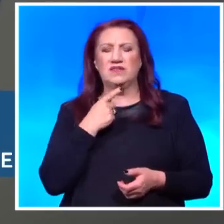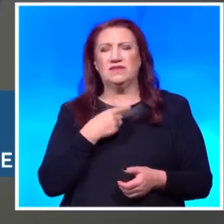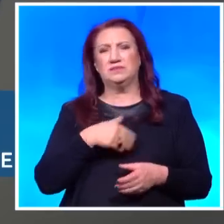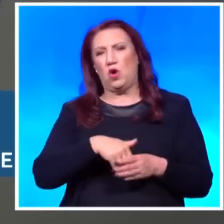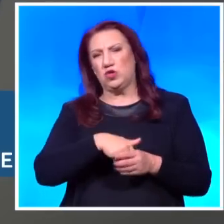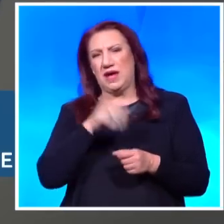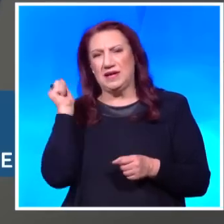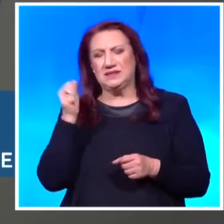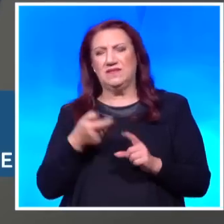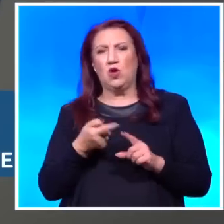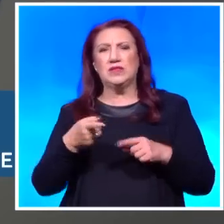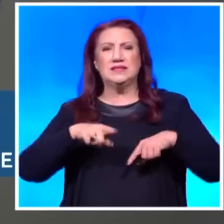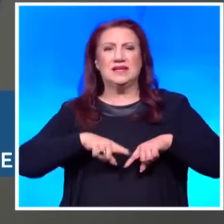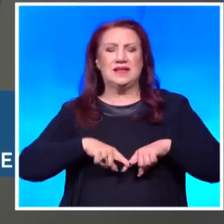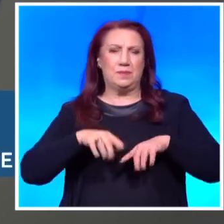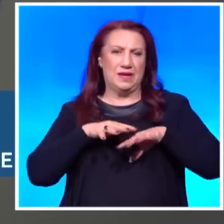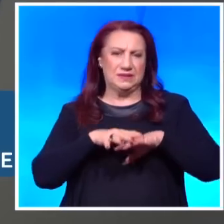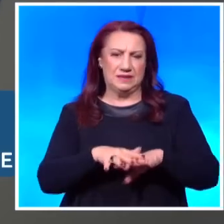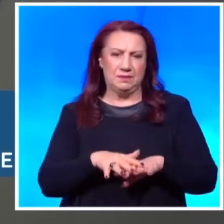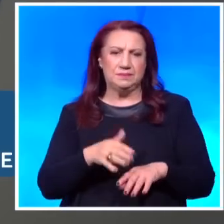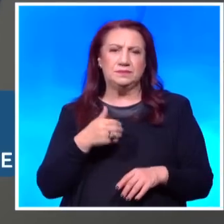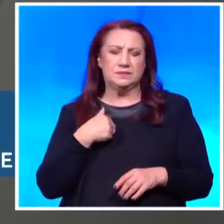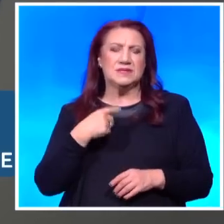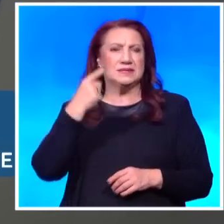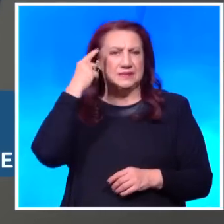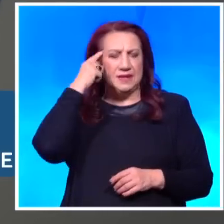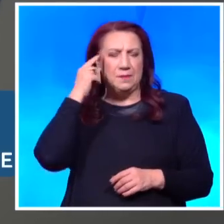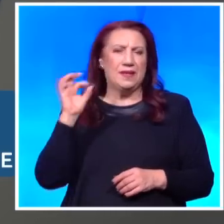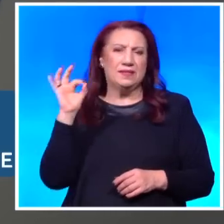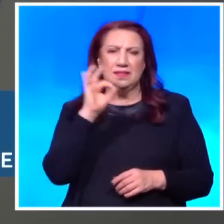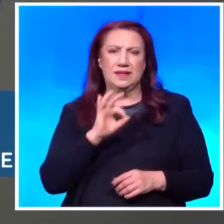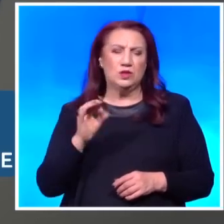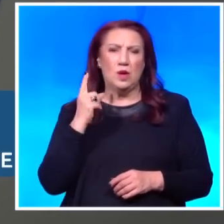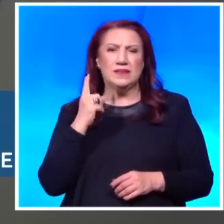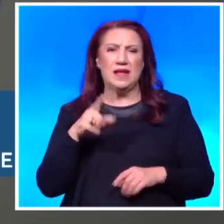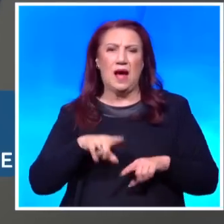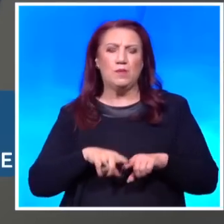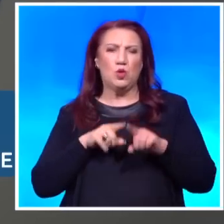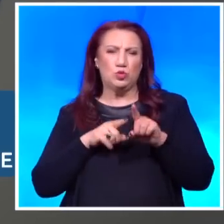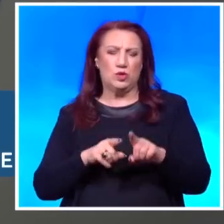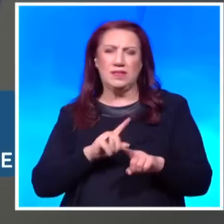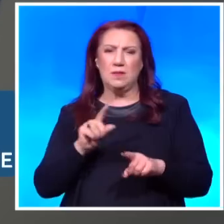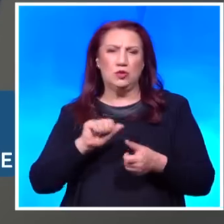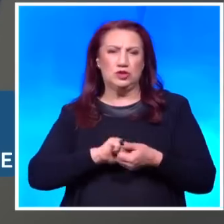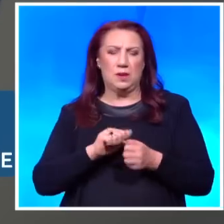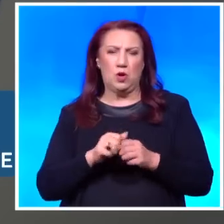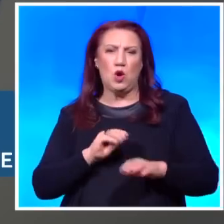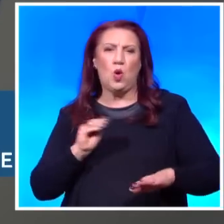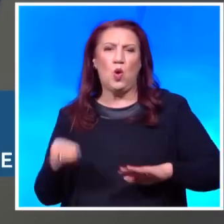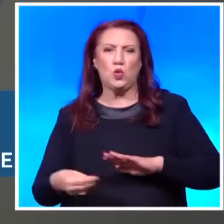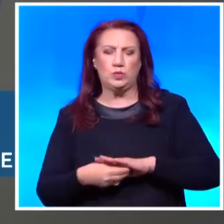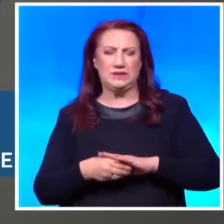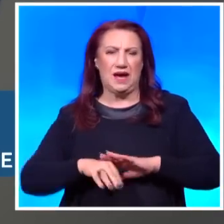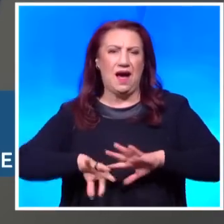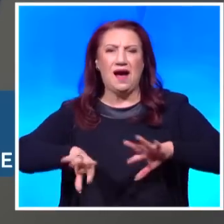Направи го със съзнанието, че никоя прокуратура не може да се пребори с корупцията и кражбите, тогава, когато корупцията и